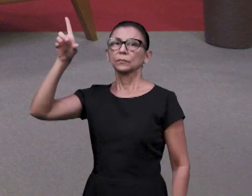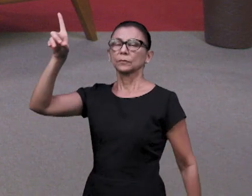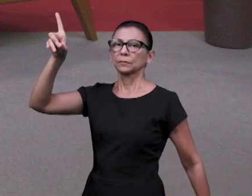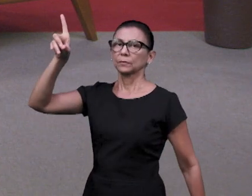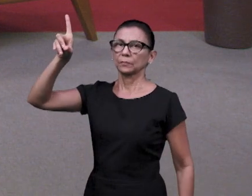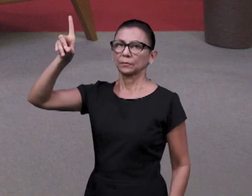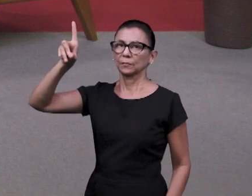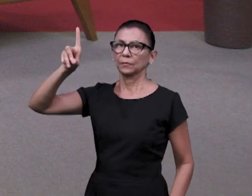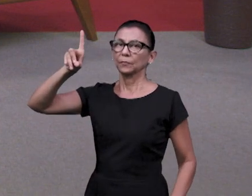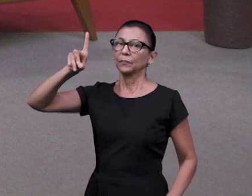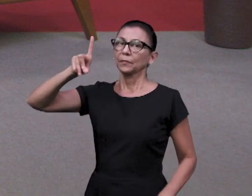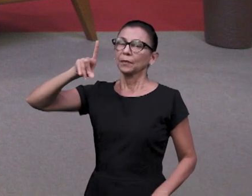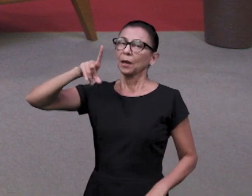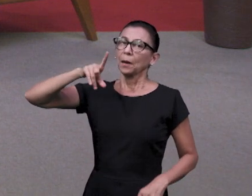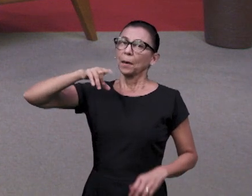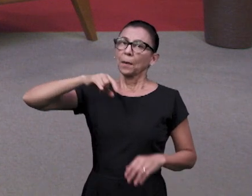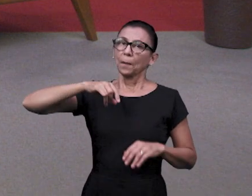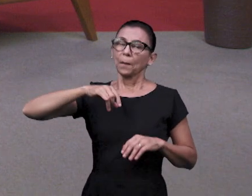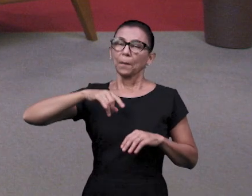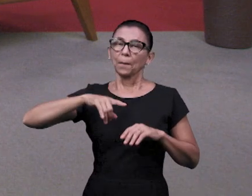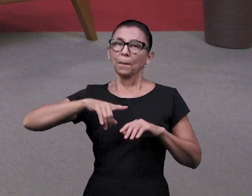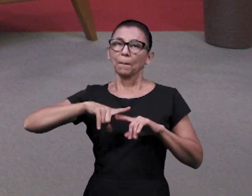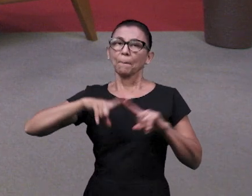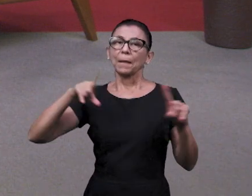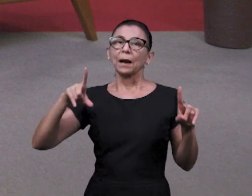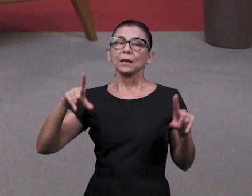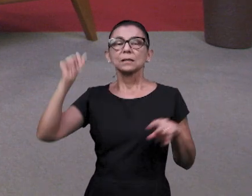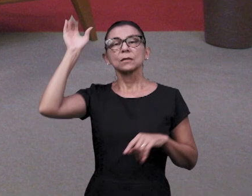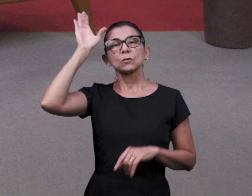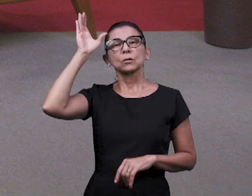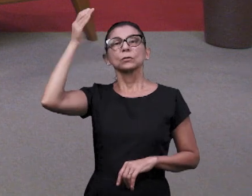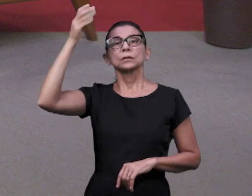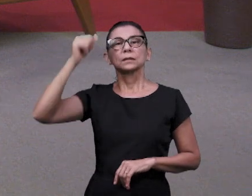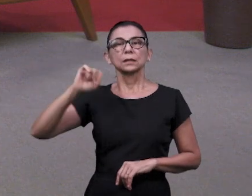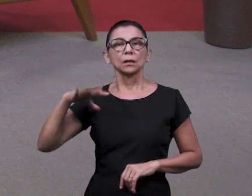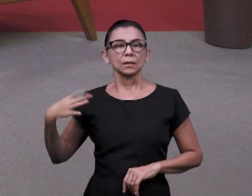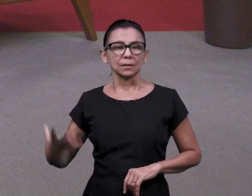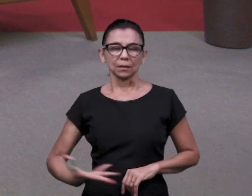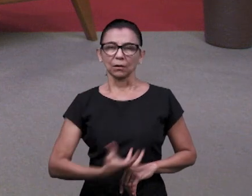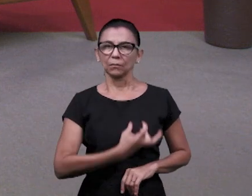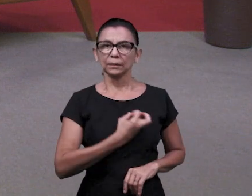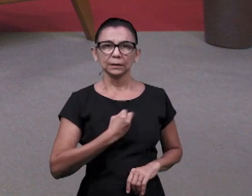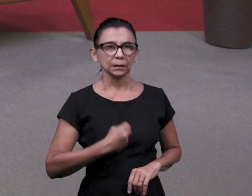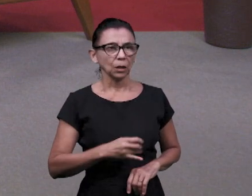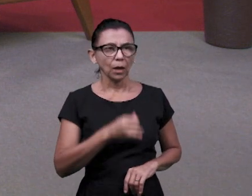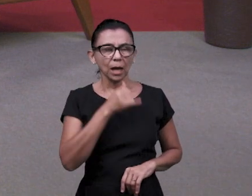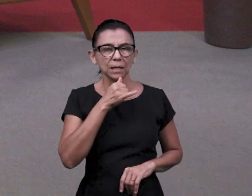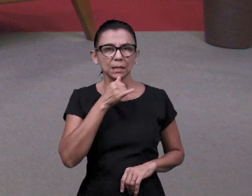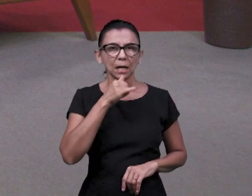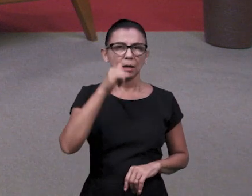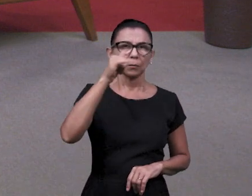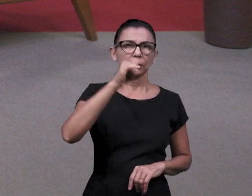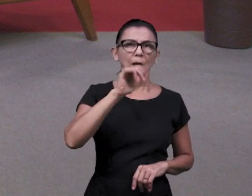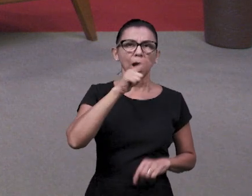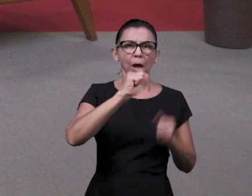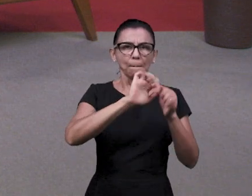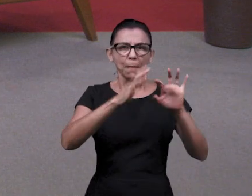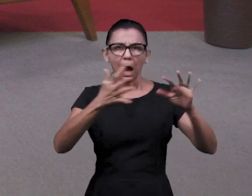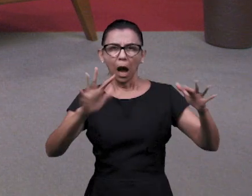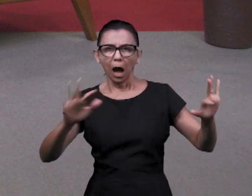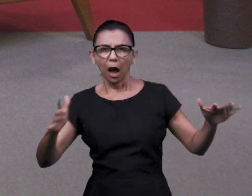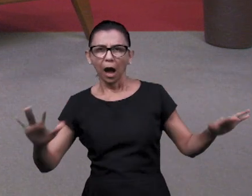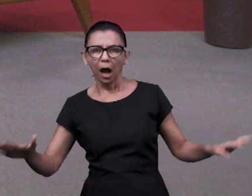c'est exactement le rachat afin, afin de sauver quelqu'un qui est en